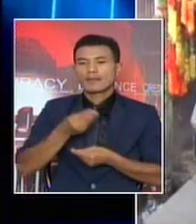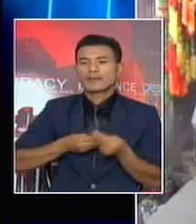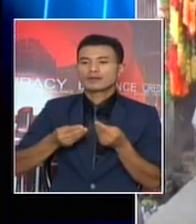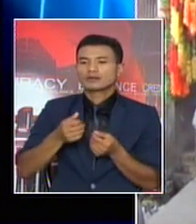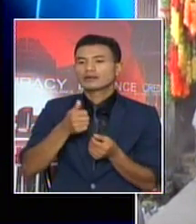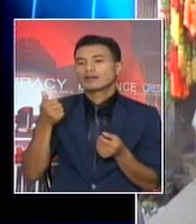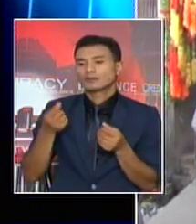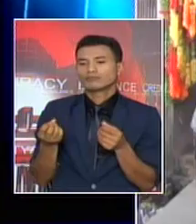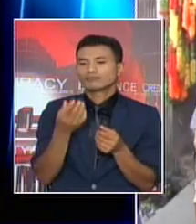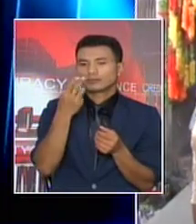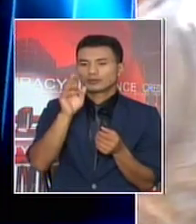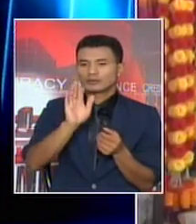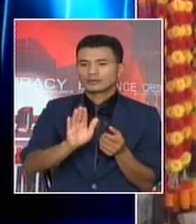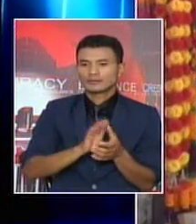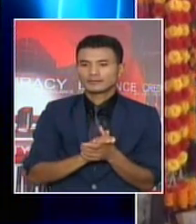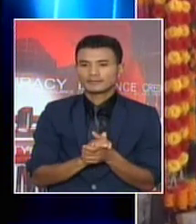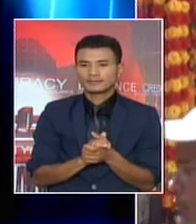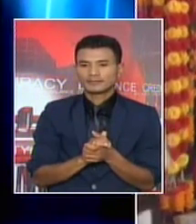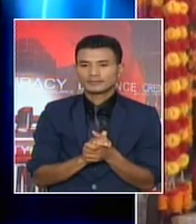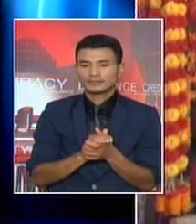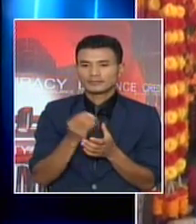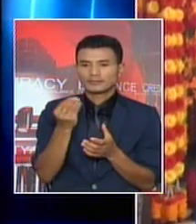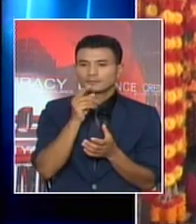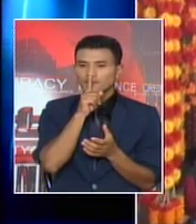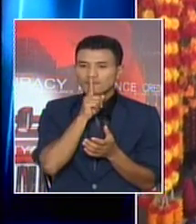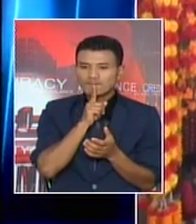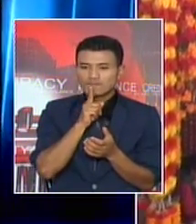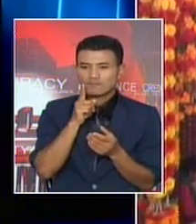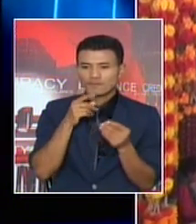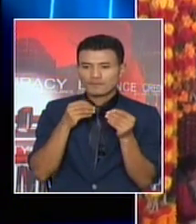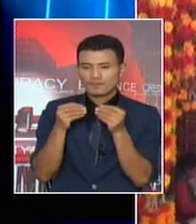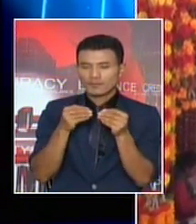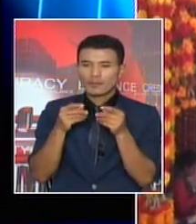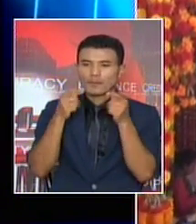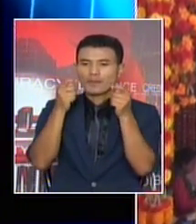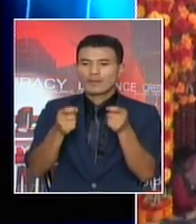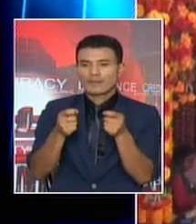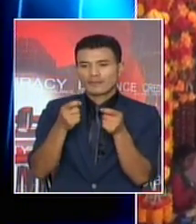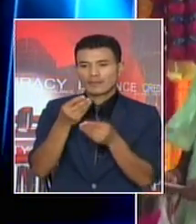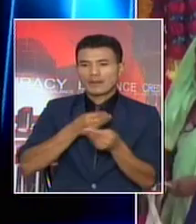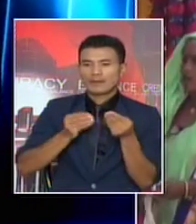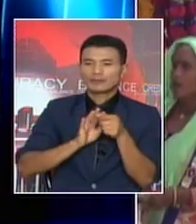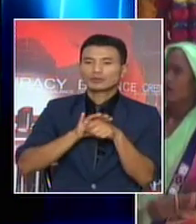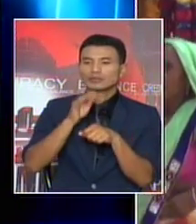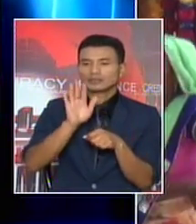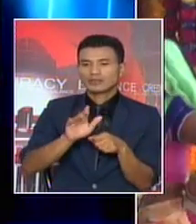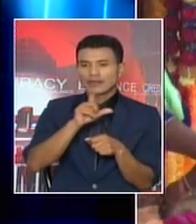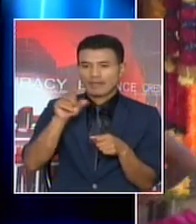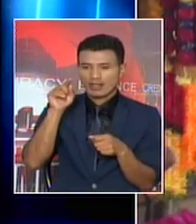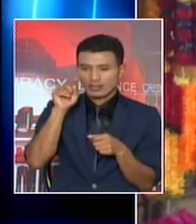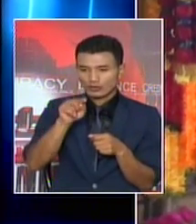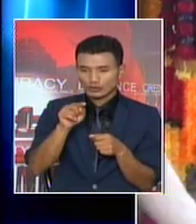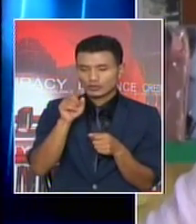उल्लेखनीय रूपमा वृद्धि भइरहेको हो। केही वर्ष यता प्लास्टिक कपडाको मालाको कारोबारमा भारी वृद्धि हुँदै आएको छ। नेपालगञ्जकी